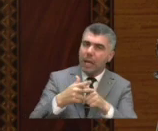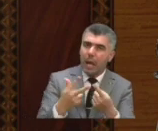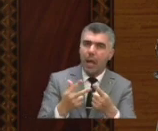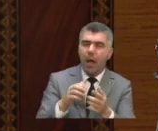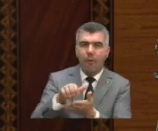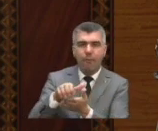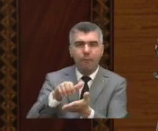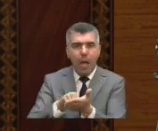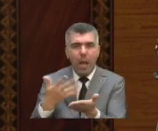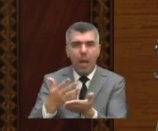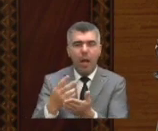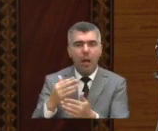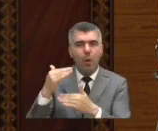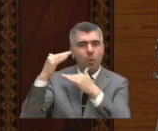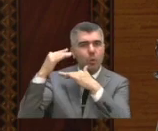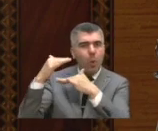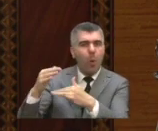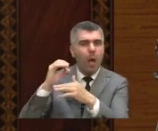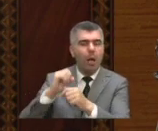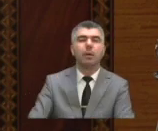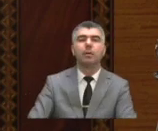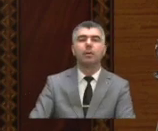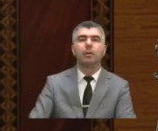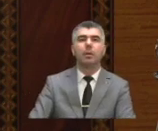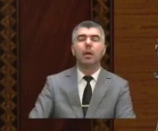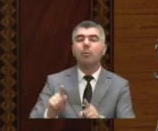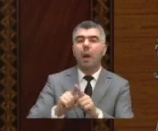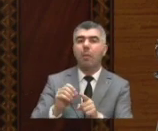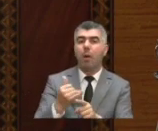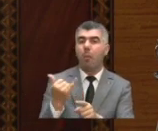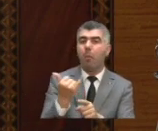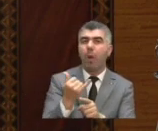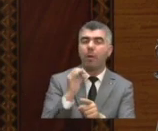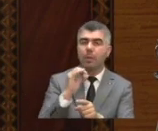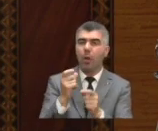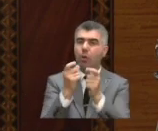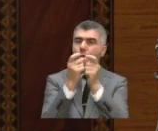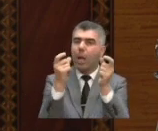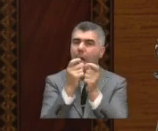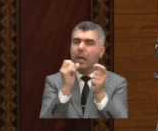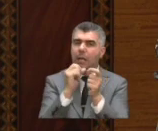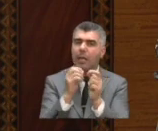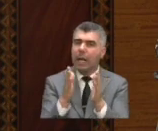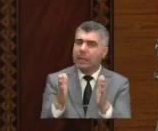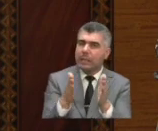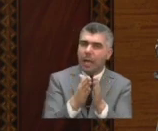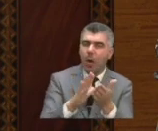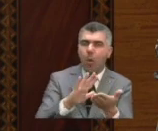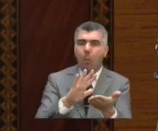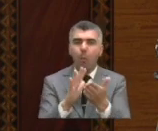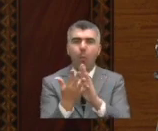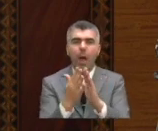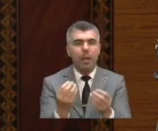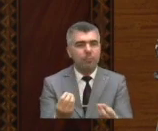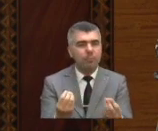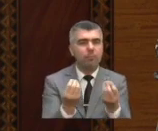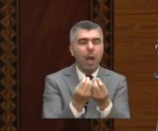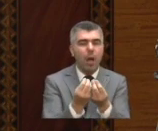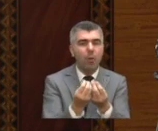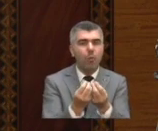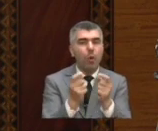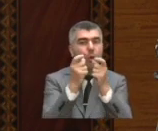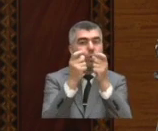السلاحه والسياحه او المساهمه في راس المال المقاولات الصغرى والمتوسطه وكذا المقاولات